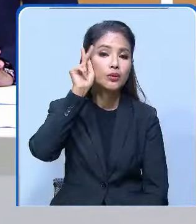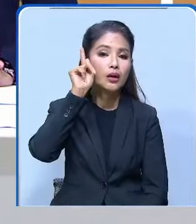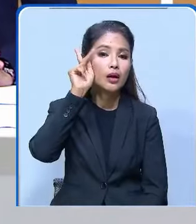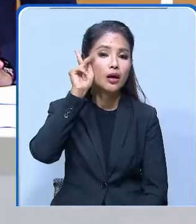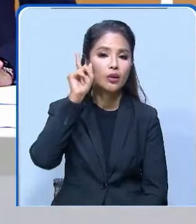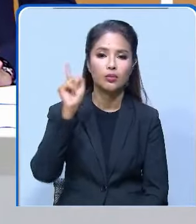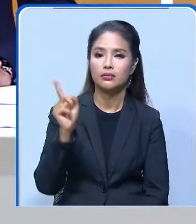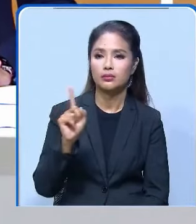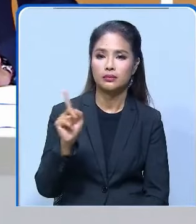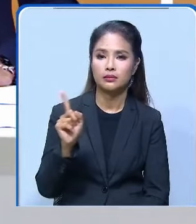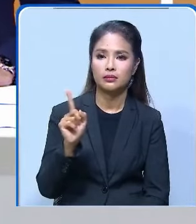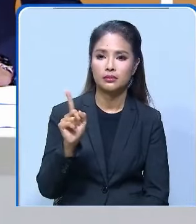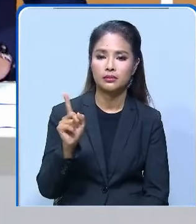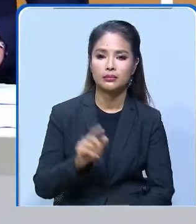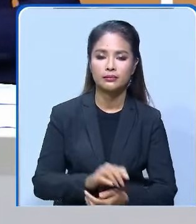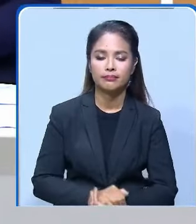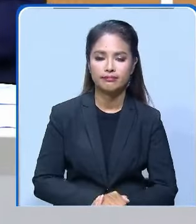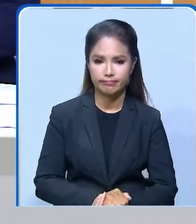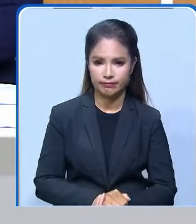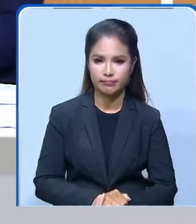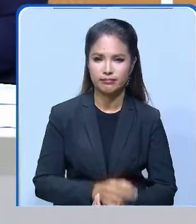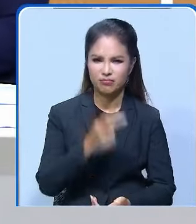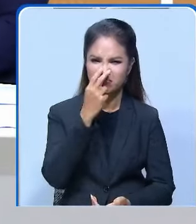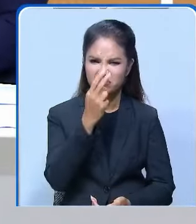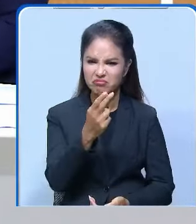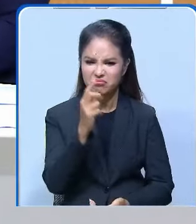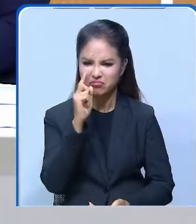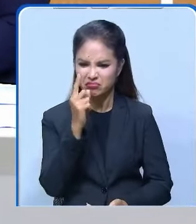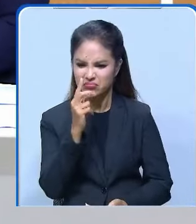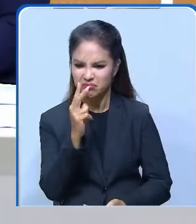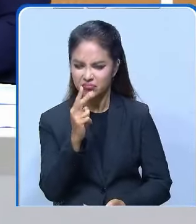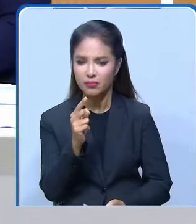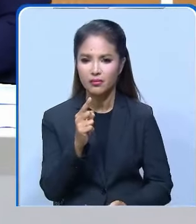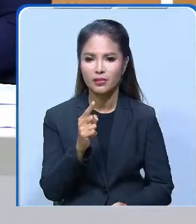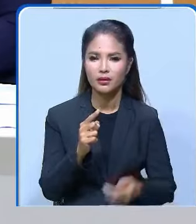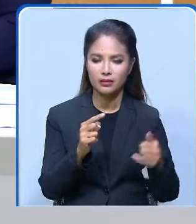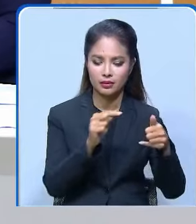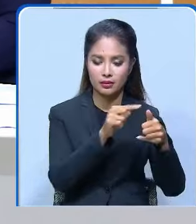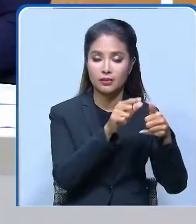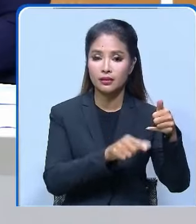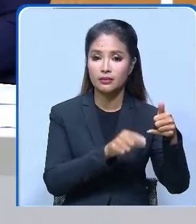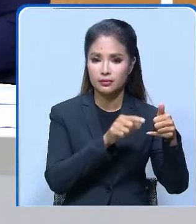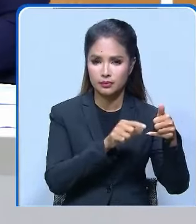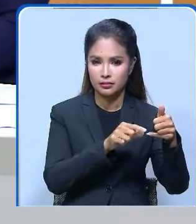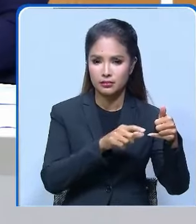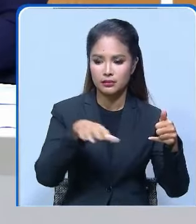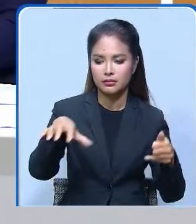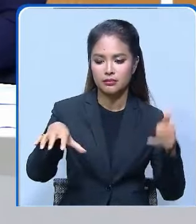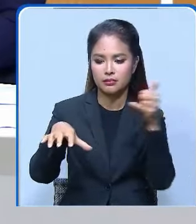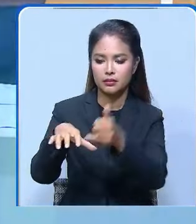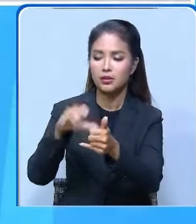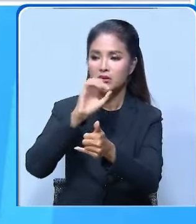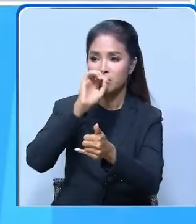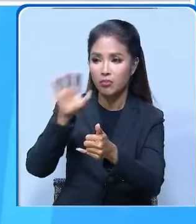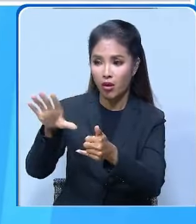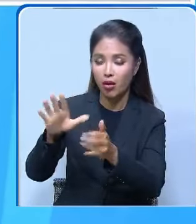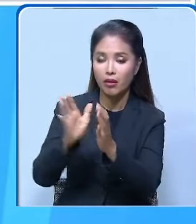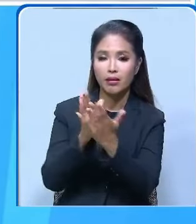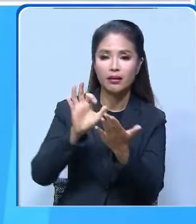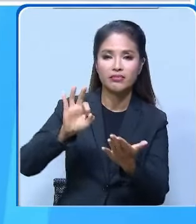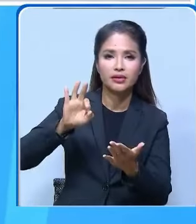เป็นเรื่องของคดีซ้อนคดี อ่ ะฟังอย่างนี้นะมีผู้เสียหายรายหนึ่งนะคะคุณผู้ชมเขาไปร้องกับเพจสายใหม่ต้องรอดเขาบอกว่า